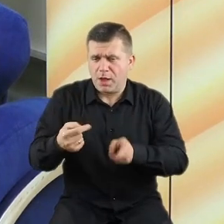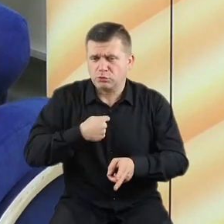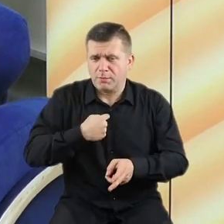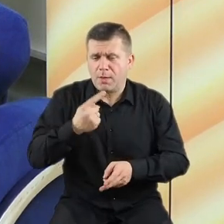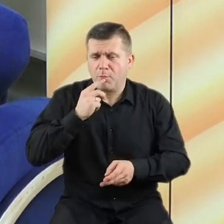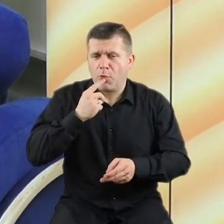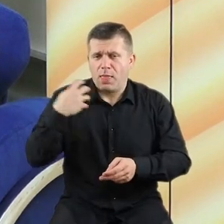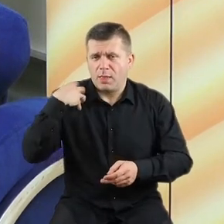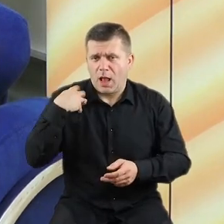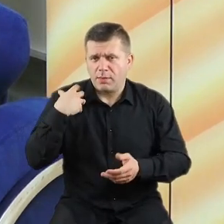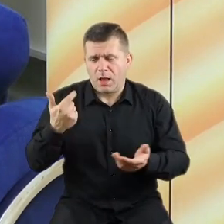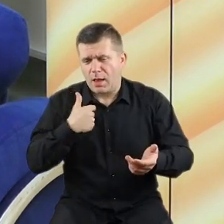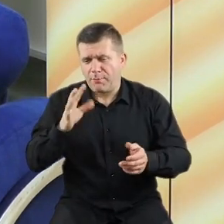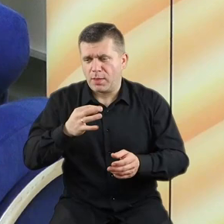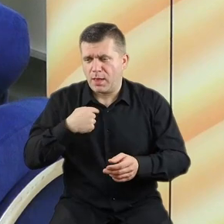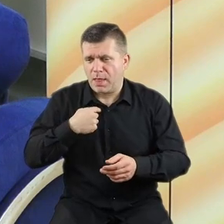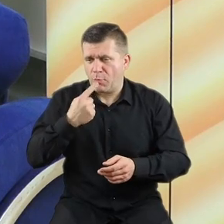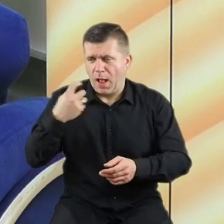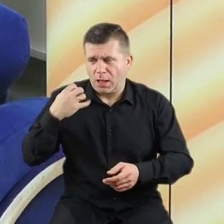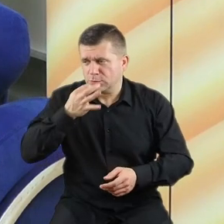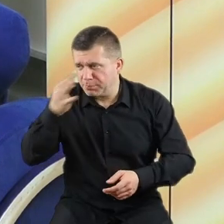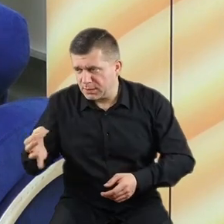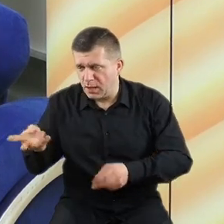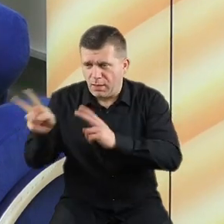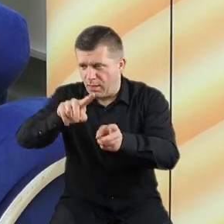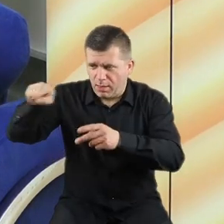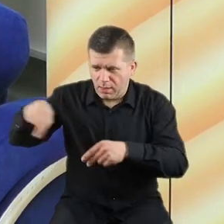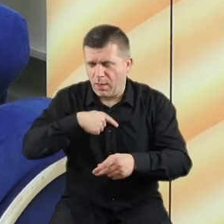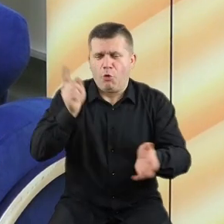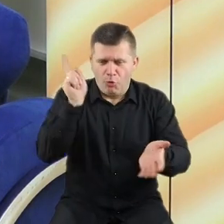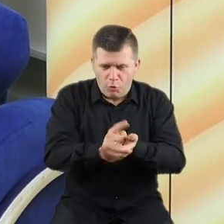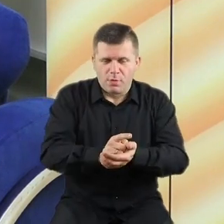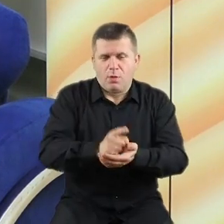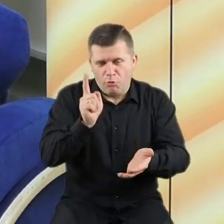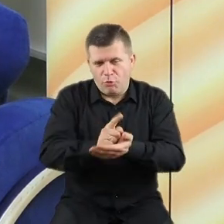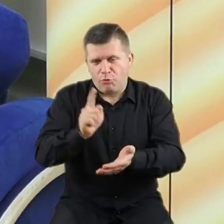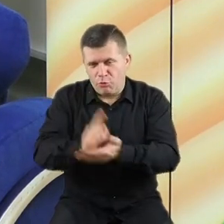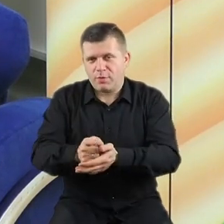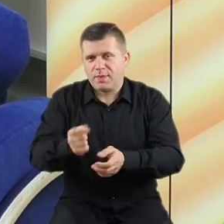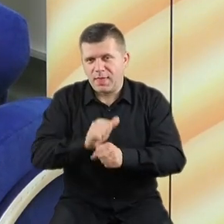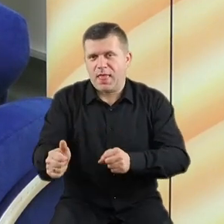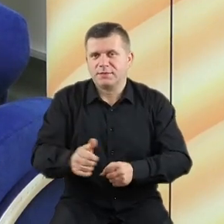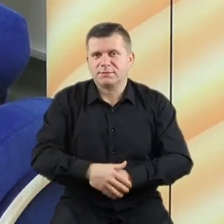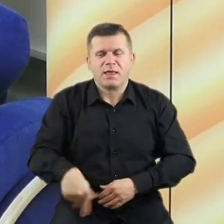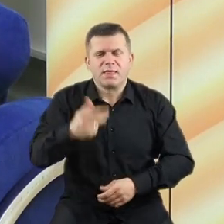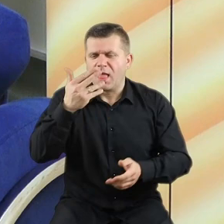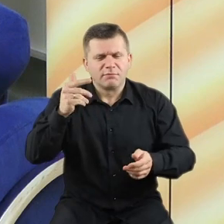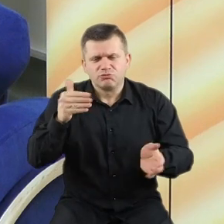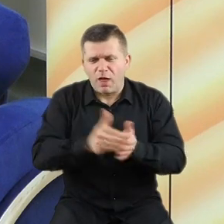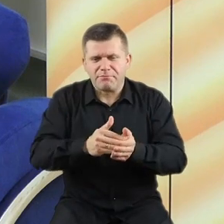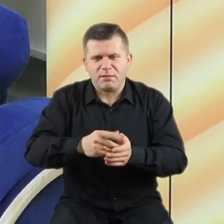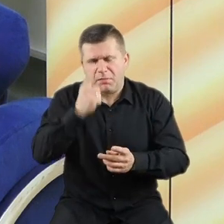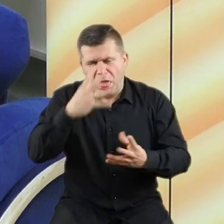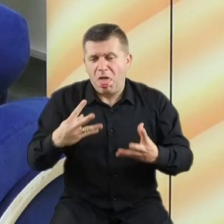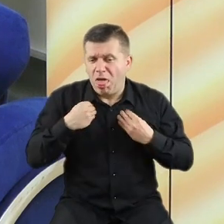mi po angielsku. No, więc ja potem jej zadawałam po angielsku. Daliśmy radę? Daliśmy. Jest reportaż. Więc w ogóle nie należy się przejmować tą